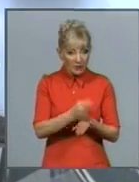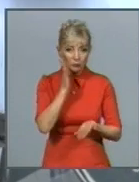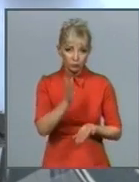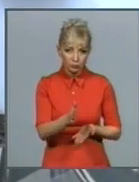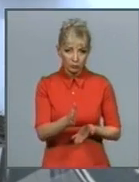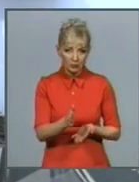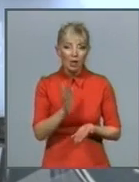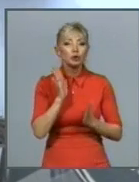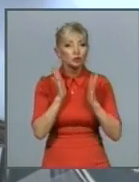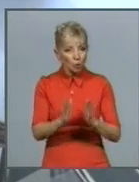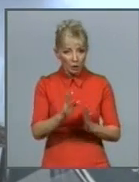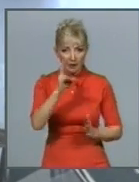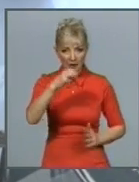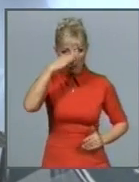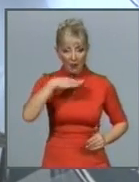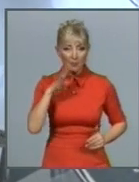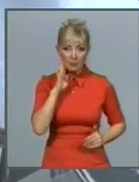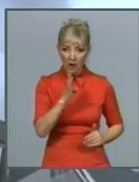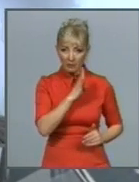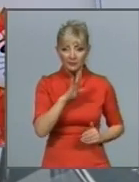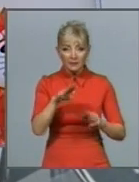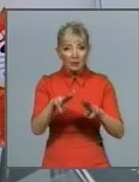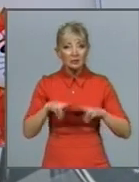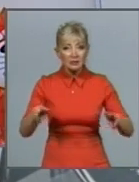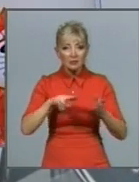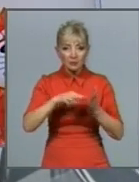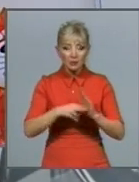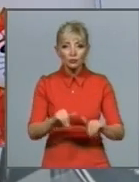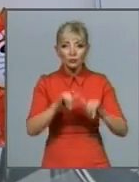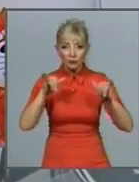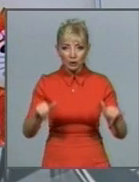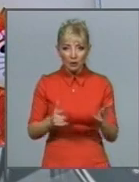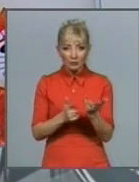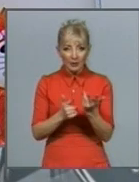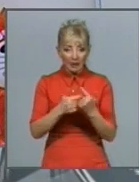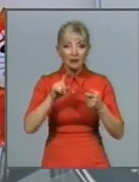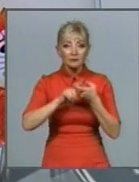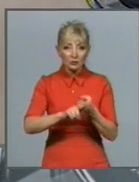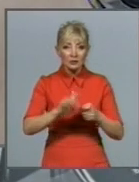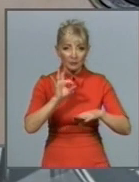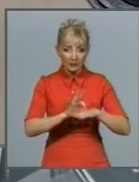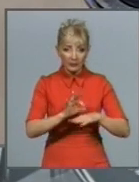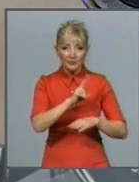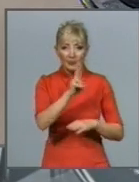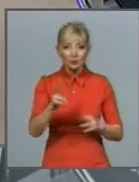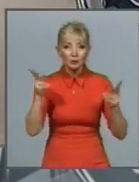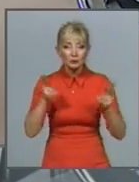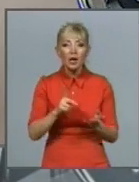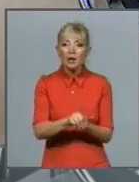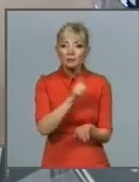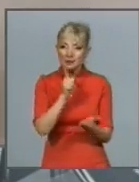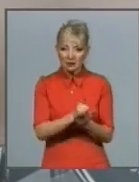покладено виключно на батьків. Крім того, у міністерстві планують збільшити перелік інфекційних хвороб, що потребують